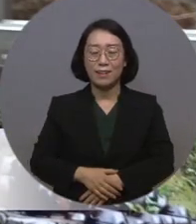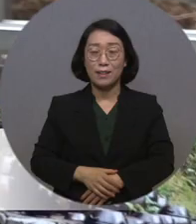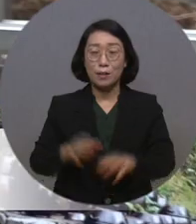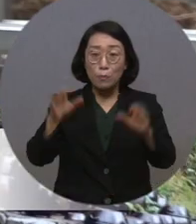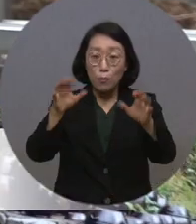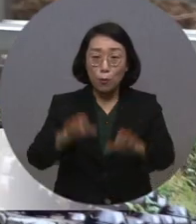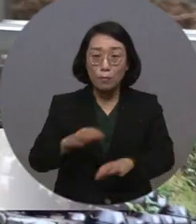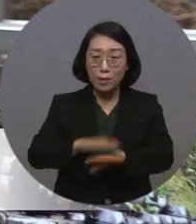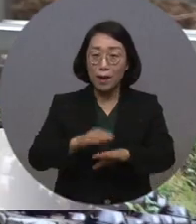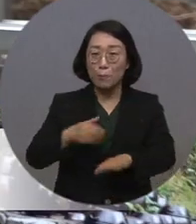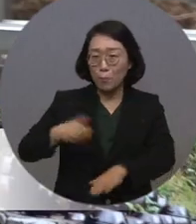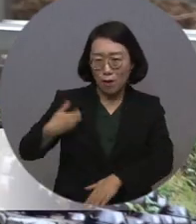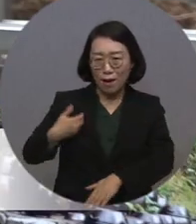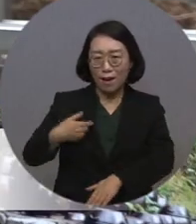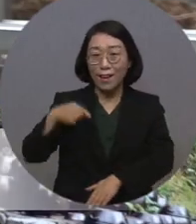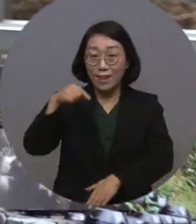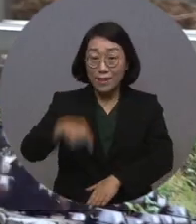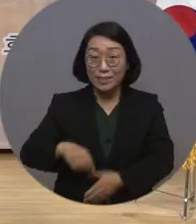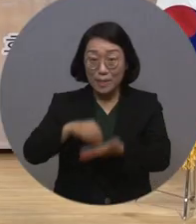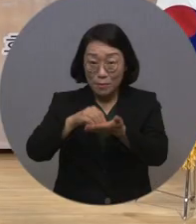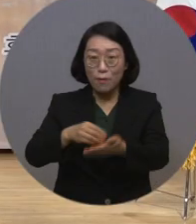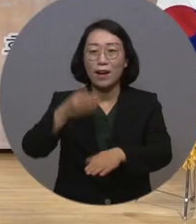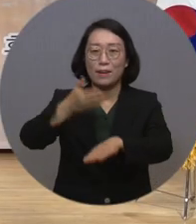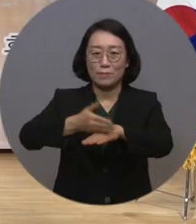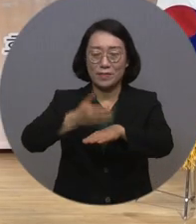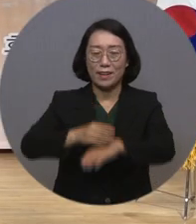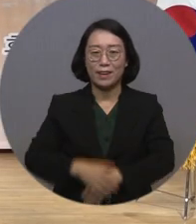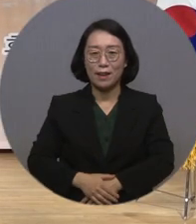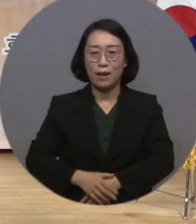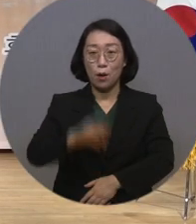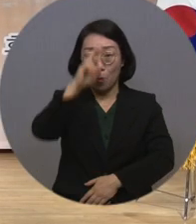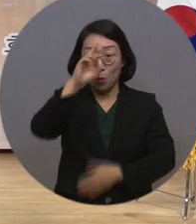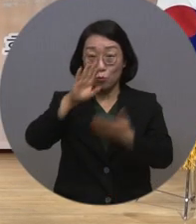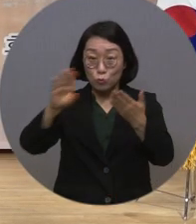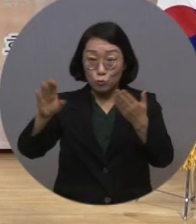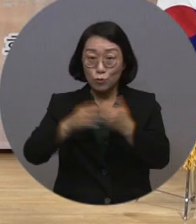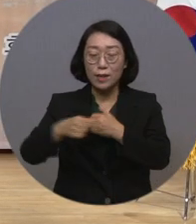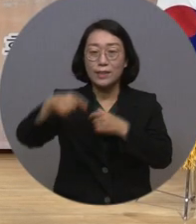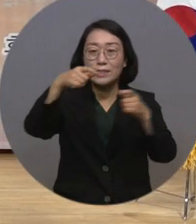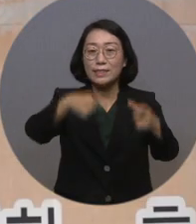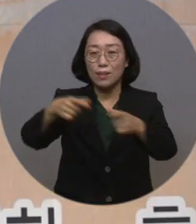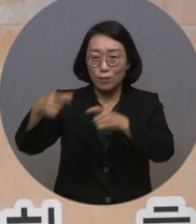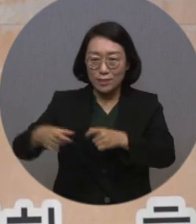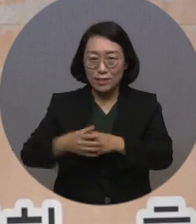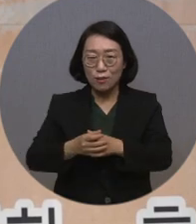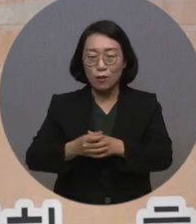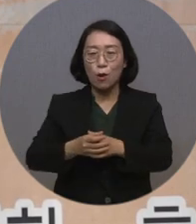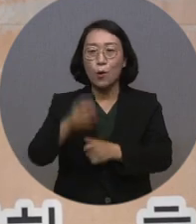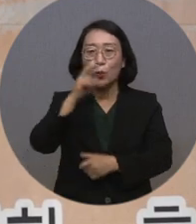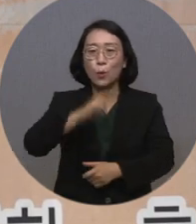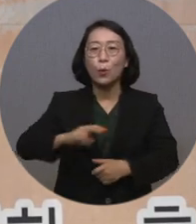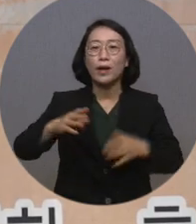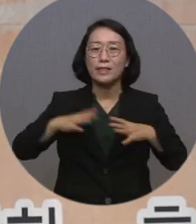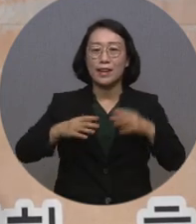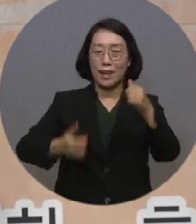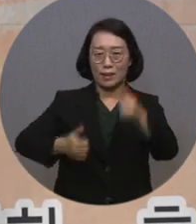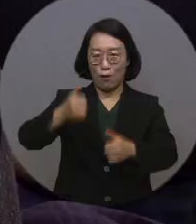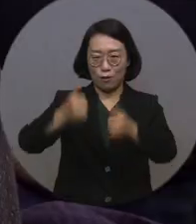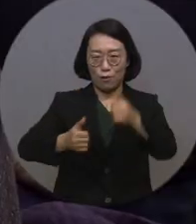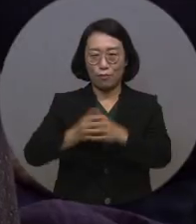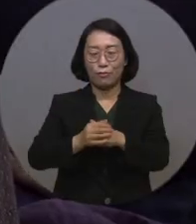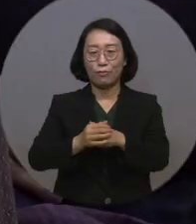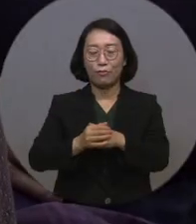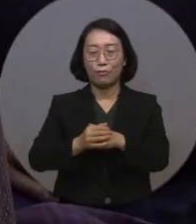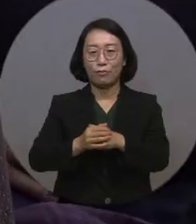저는 몰랐거든요 그래서 감자의 생각하고 있습니다 오후에는 강원도 내 각 시군대학 노래장을 경련을